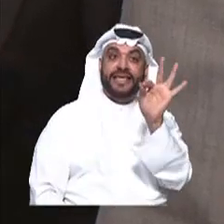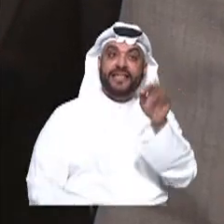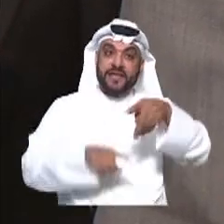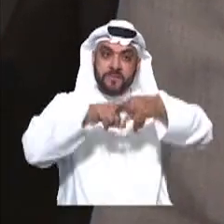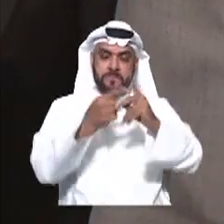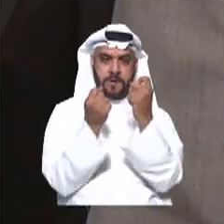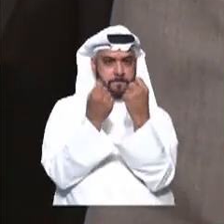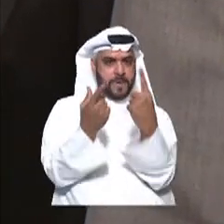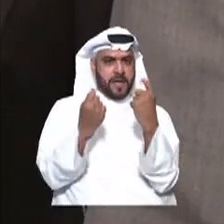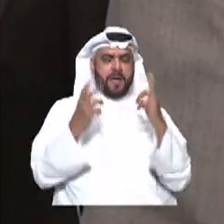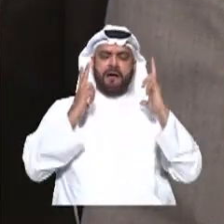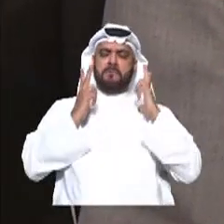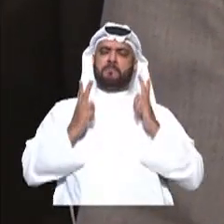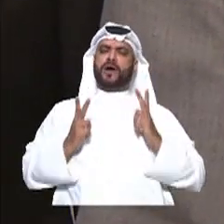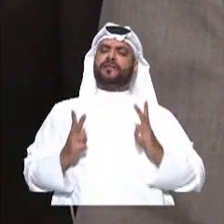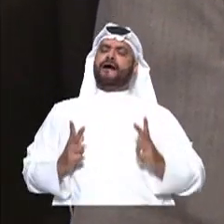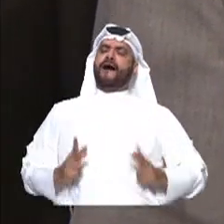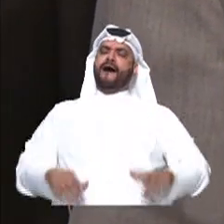ستوفر راحة